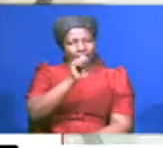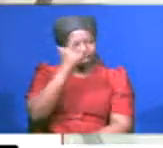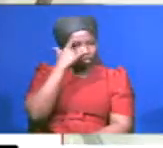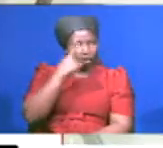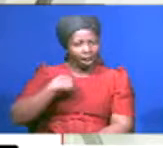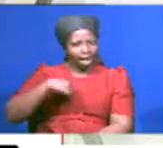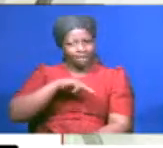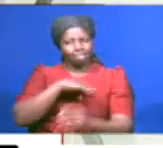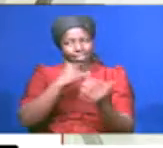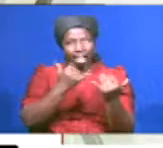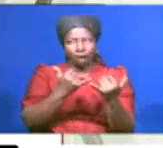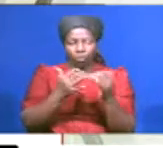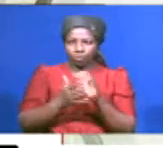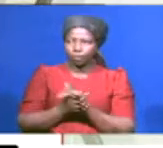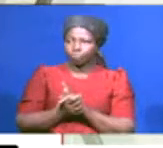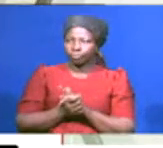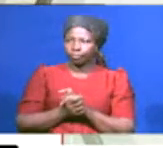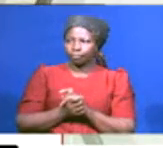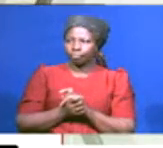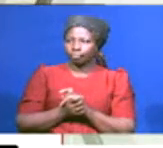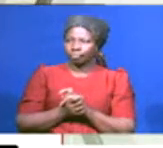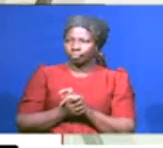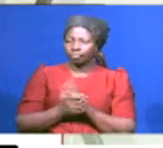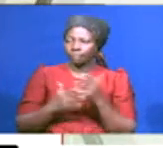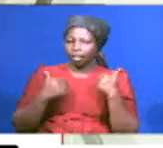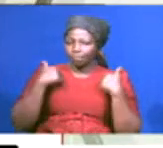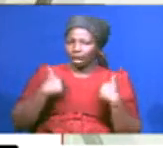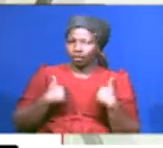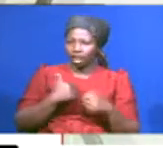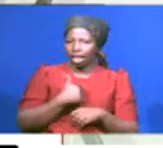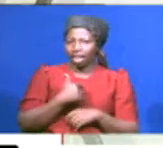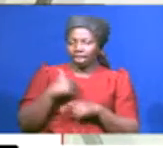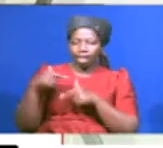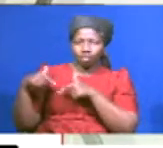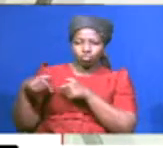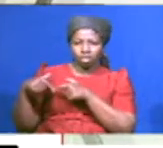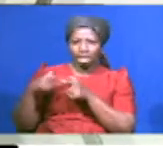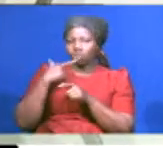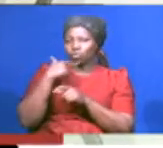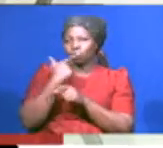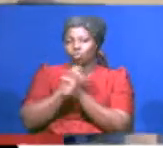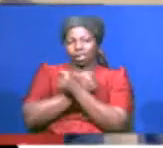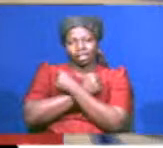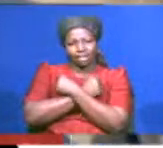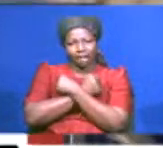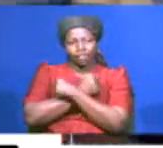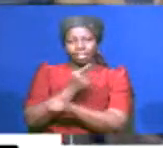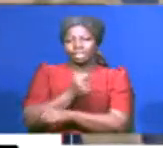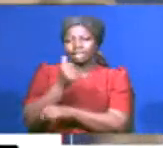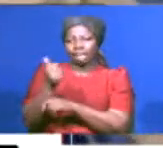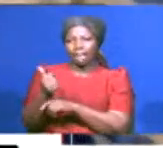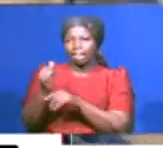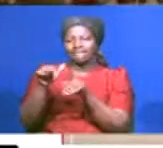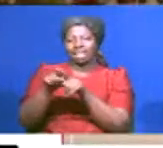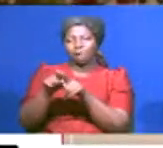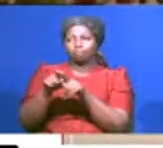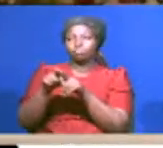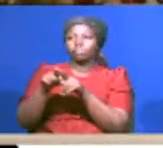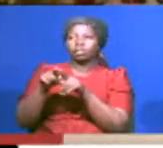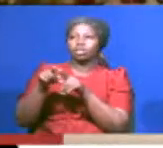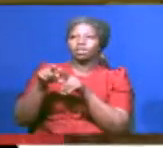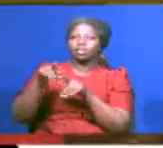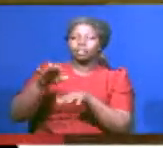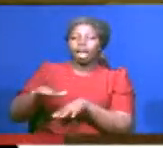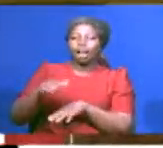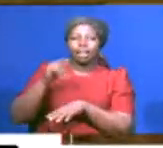now. Nilikuwa na mshumba wangu tulipendana kama nyama choma alibatika